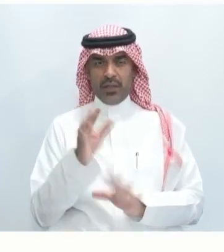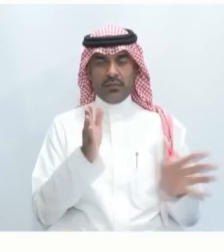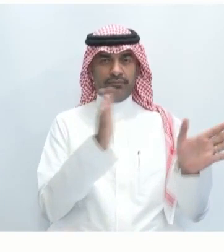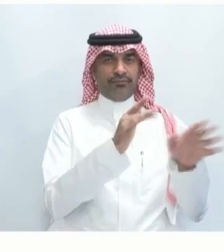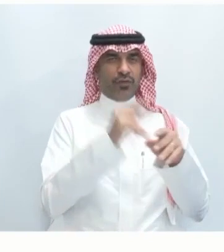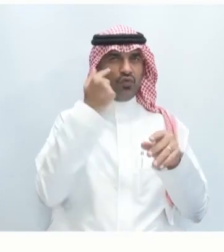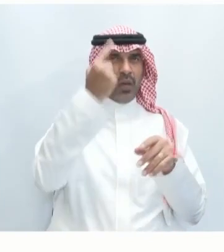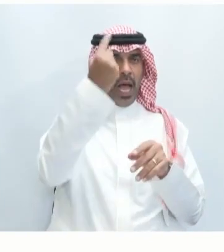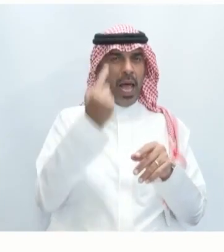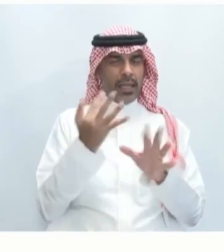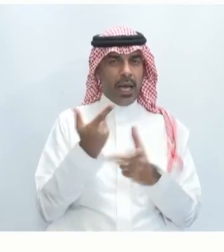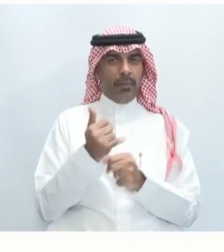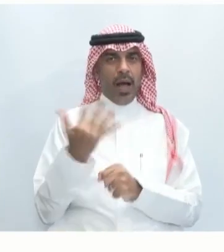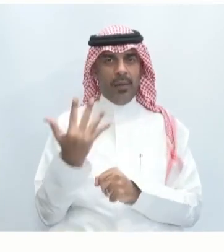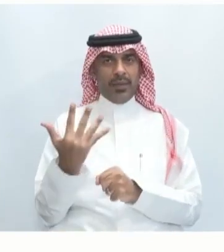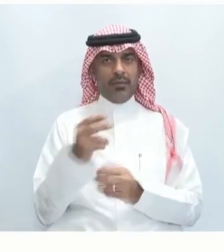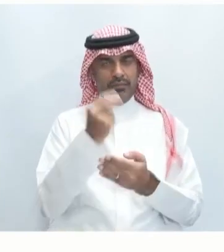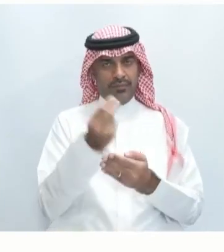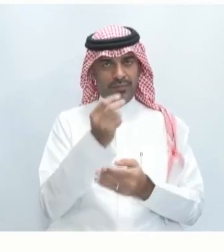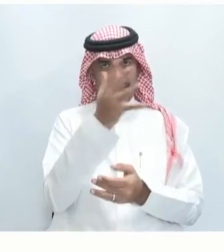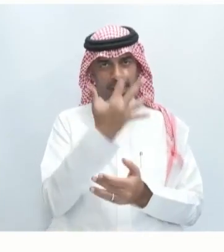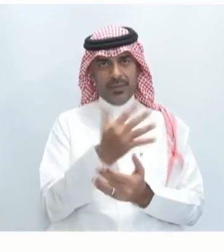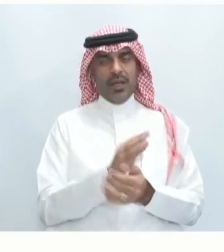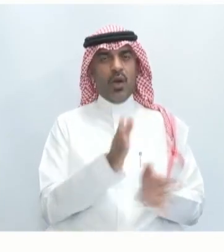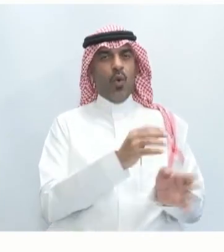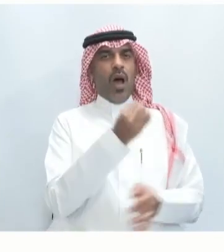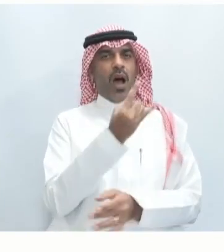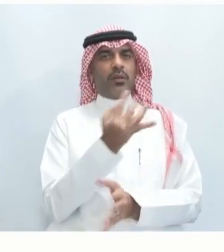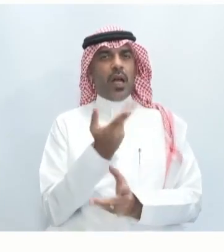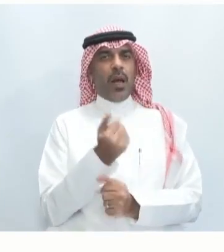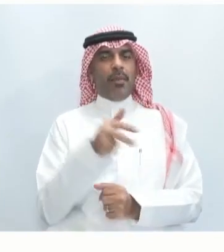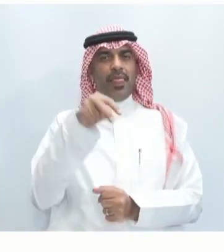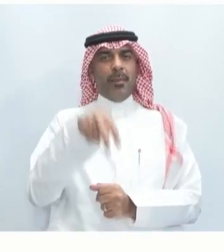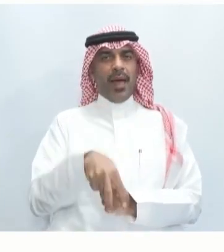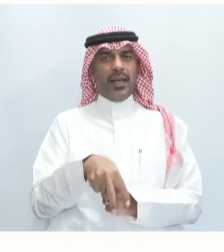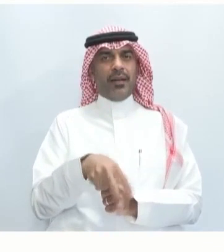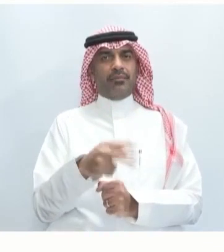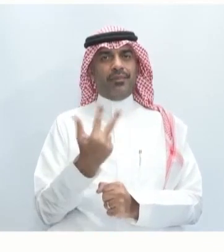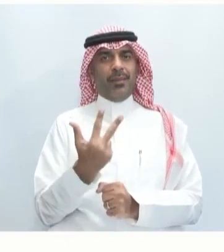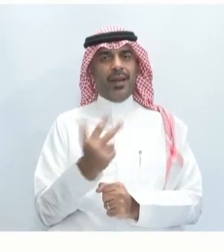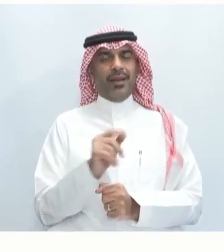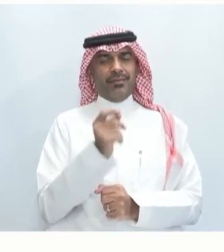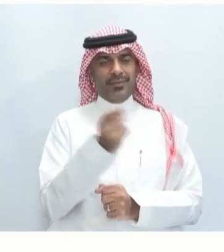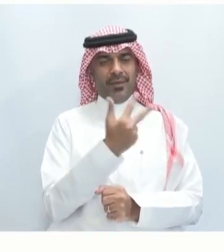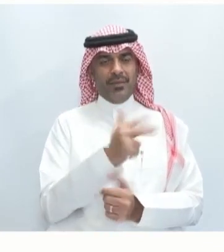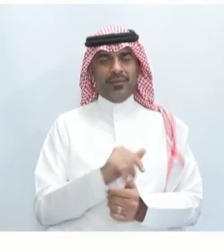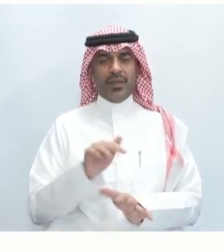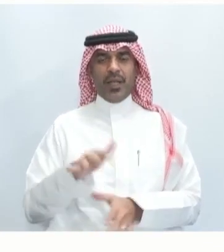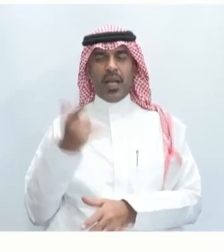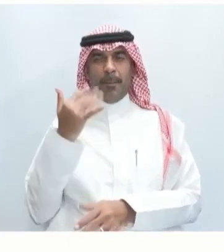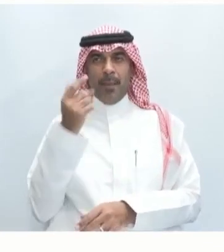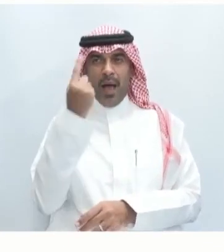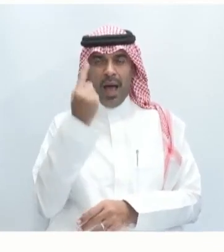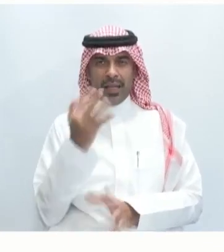الاحاد لدينا خمسه والعشرات ثمانيه فنقول لدينا خمسه